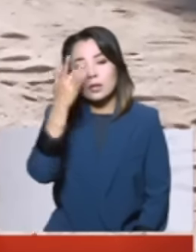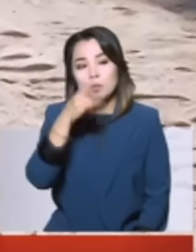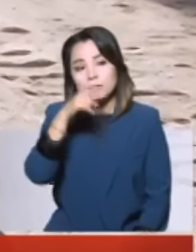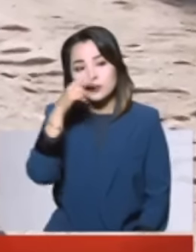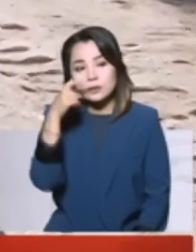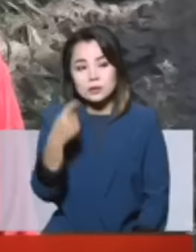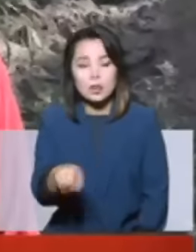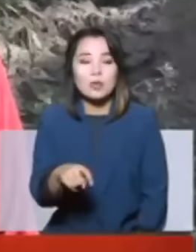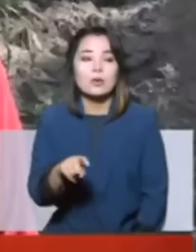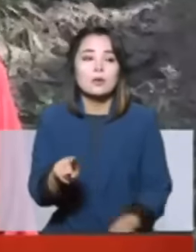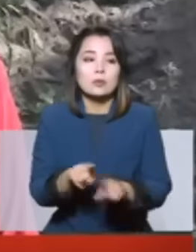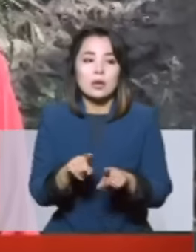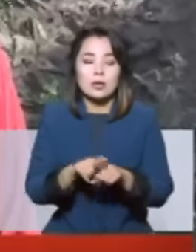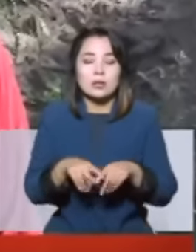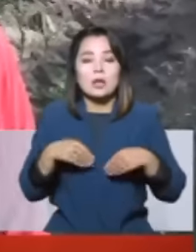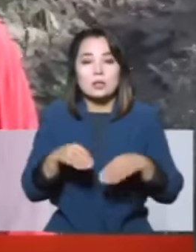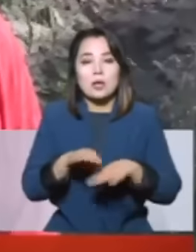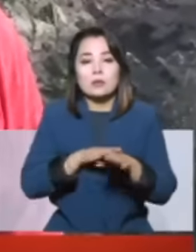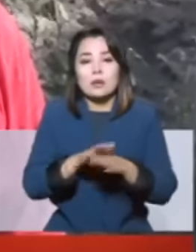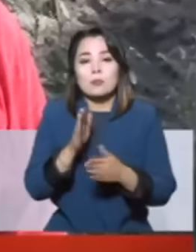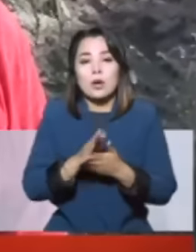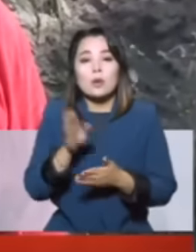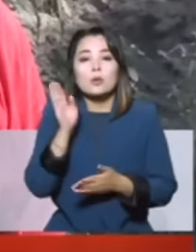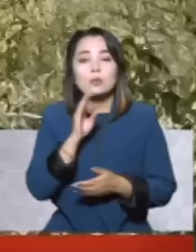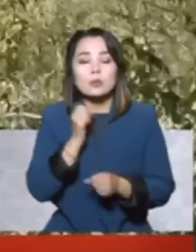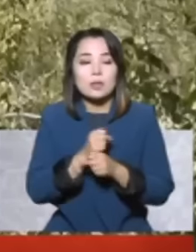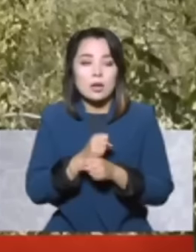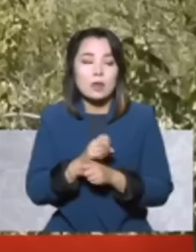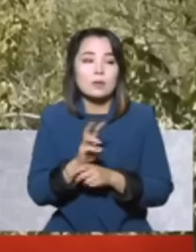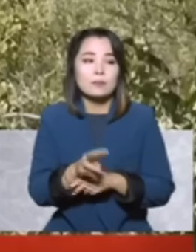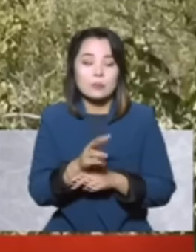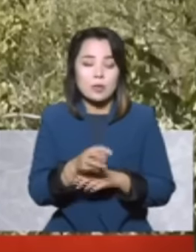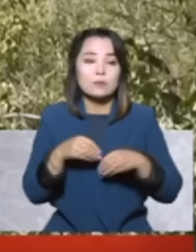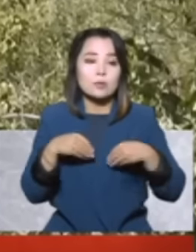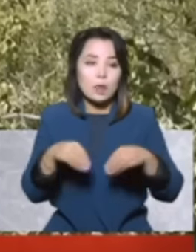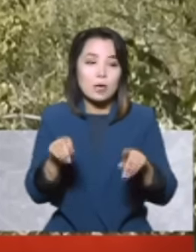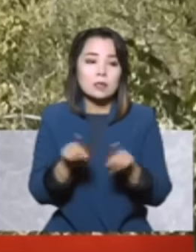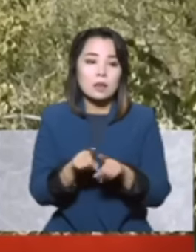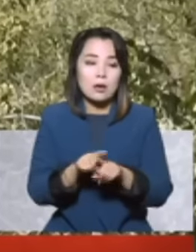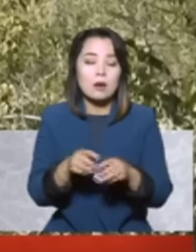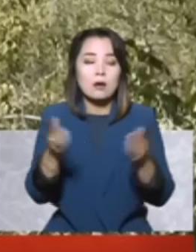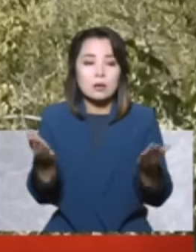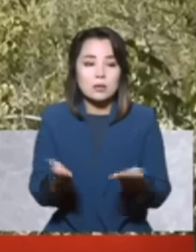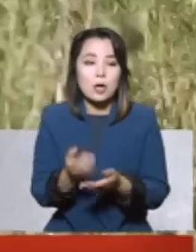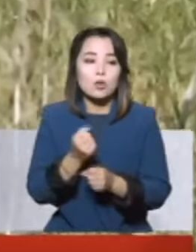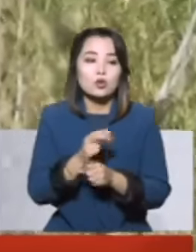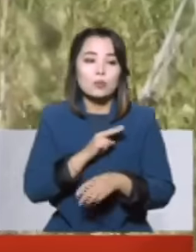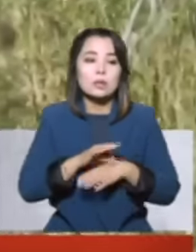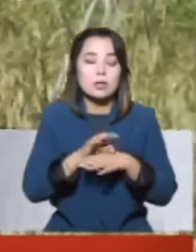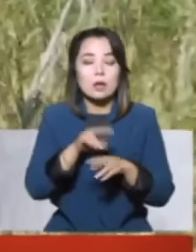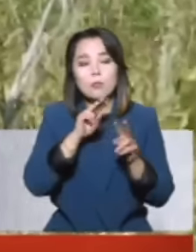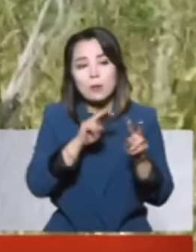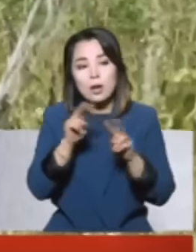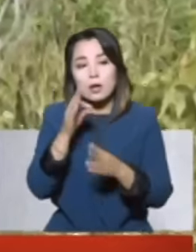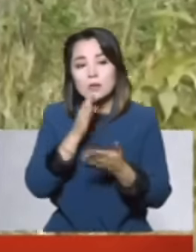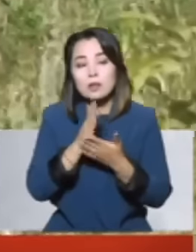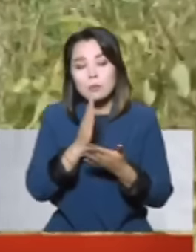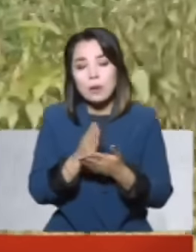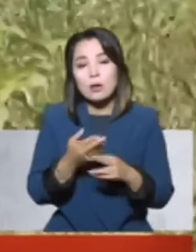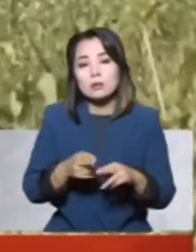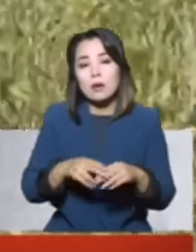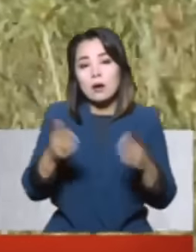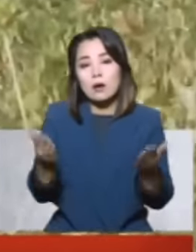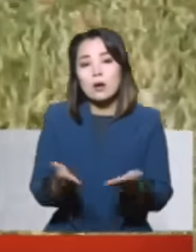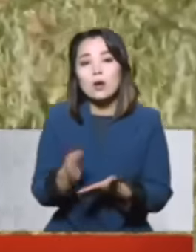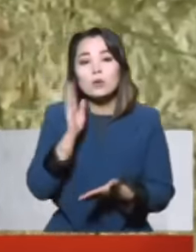ыстығында көксулық диқандар алқап басында бір жағынан су шығарып, егінін суарса, екінші жағынан канал тарту жұмыстарын өздері бақылап кетеді. Себебі арық